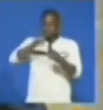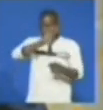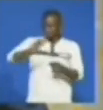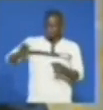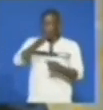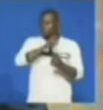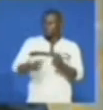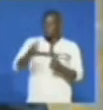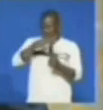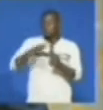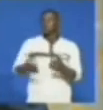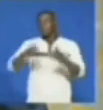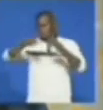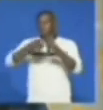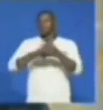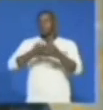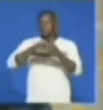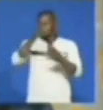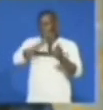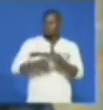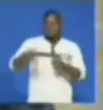Koudoukou, construit et donné par la Chine.